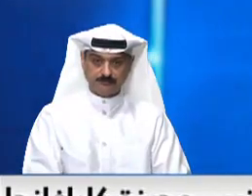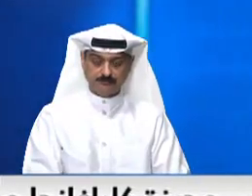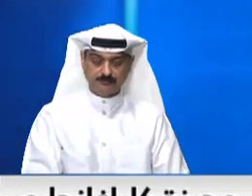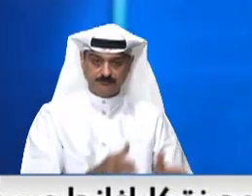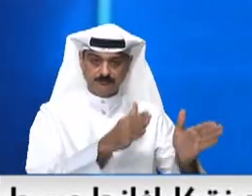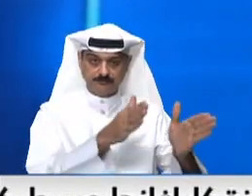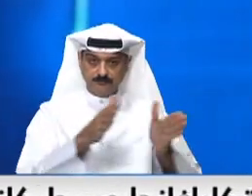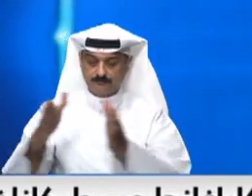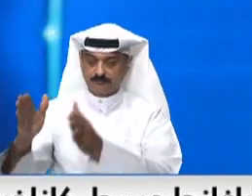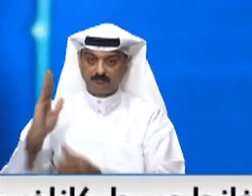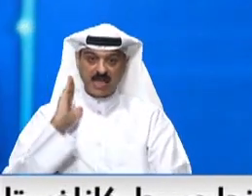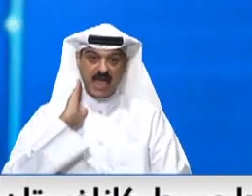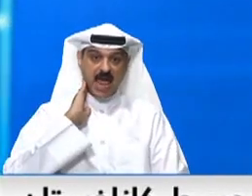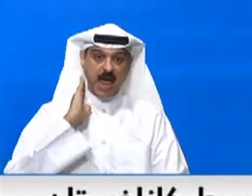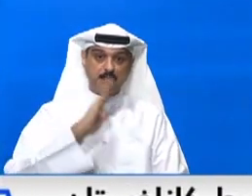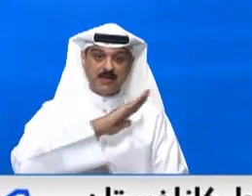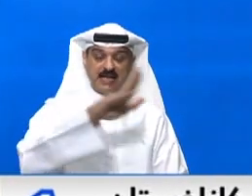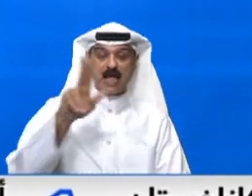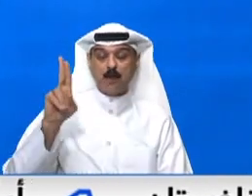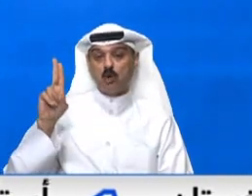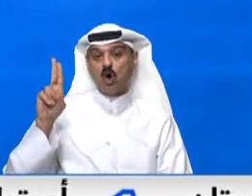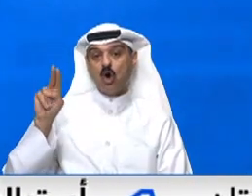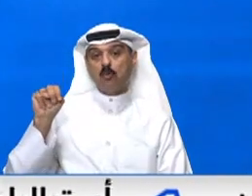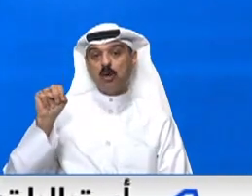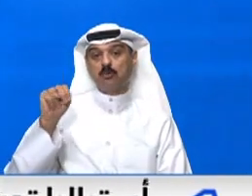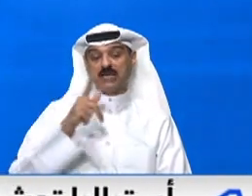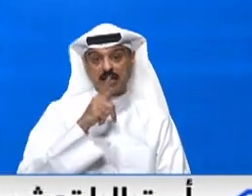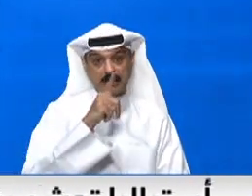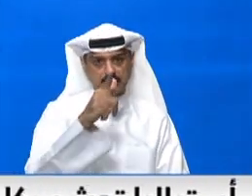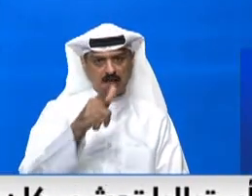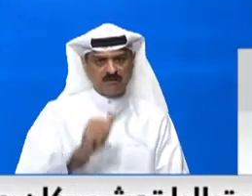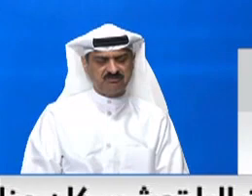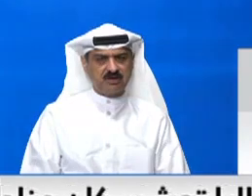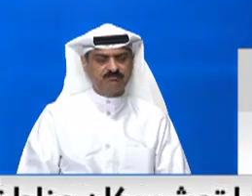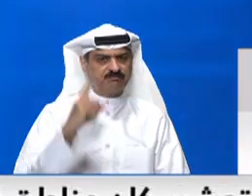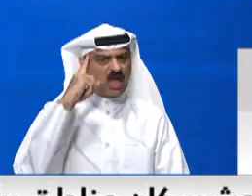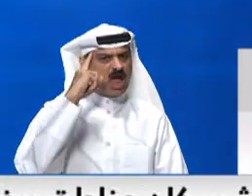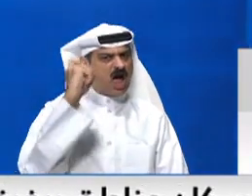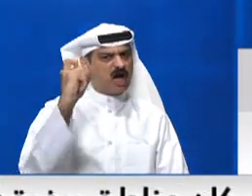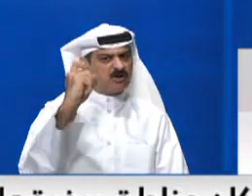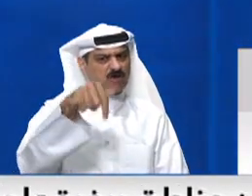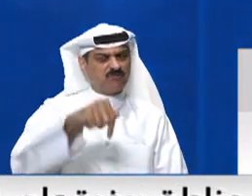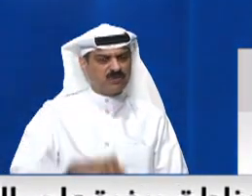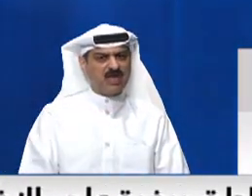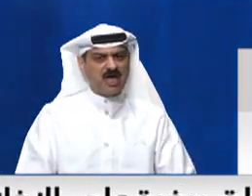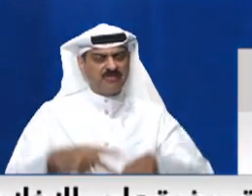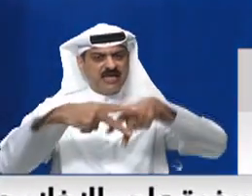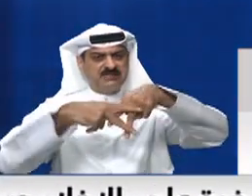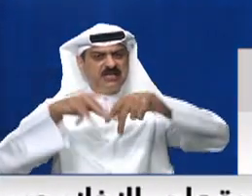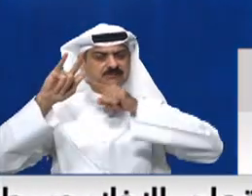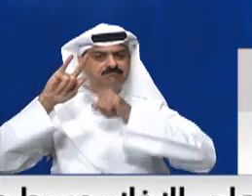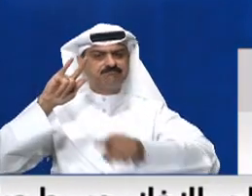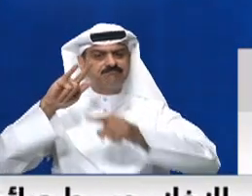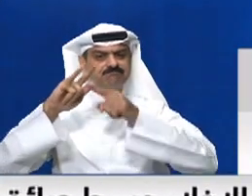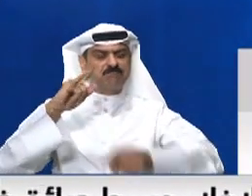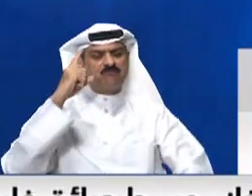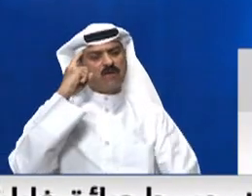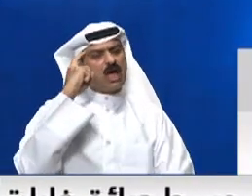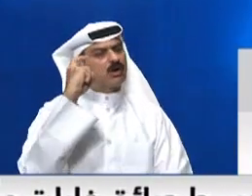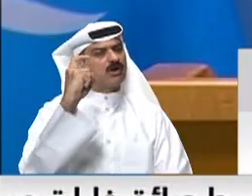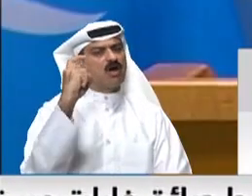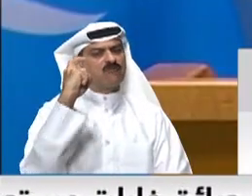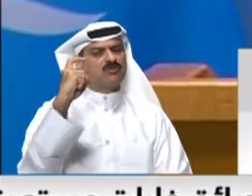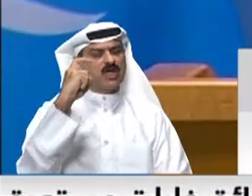ندد الأمين العام للأمم المتحدة أنطوني غوتيريش بالتصعيد غير المسبوق في قصف قوات الاحتلال الإسرائيلي على قطاع